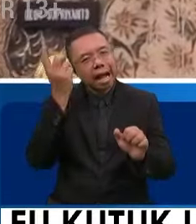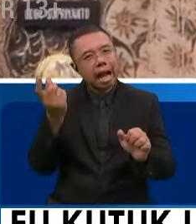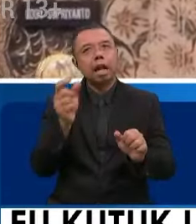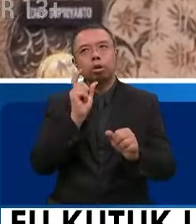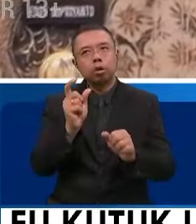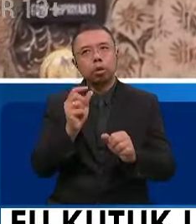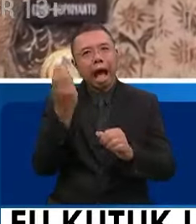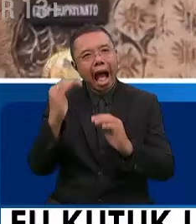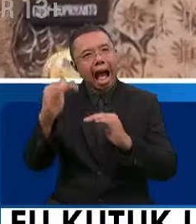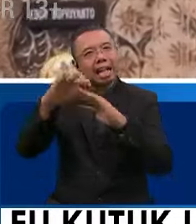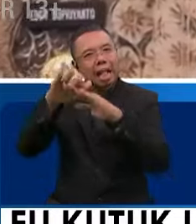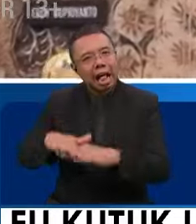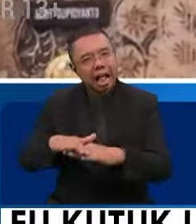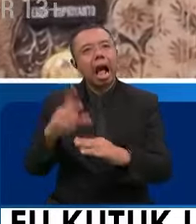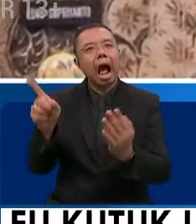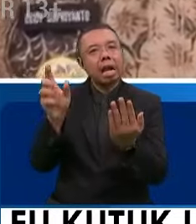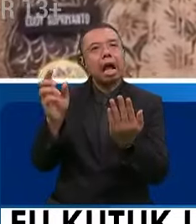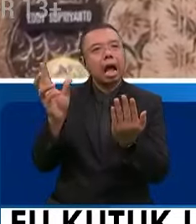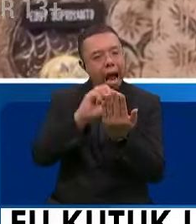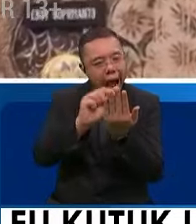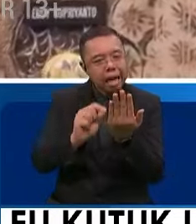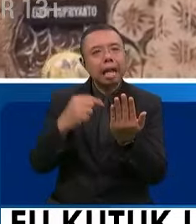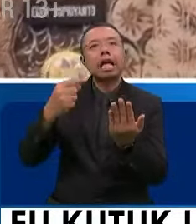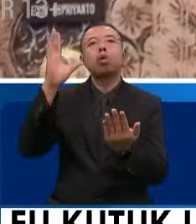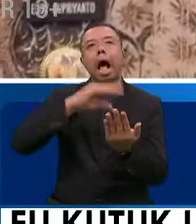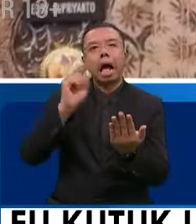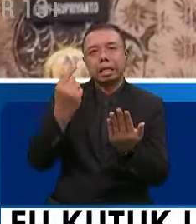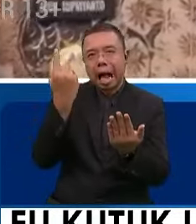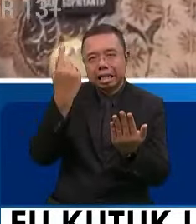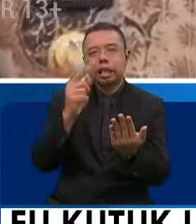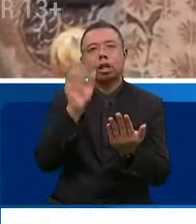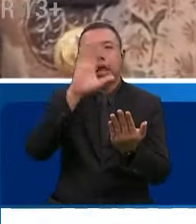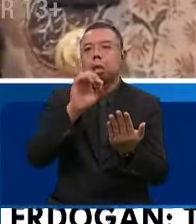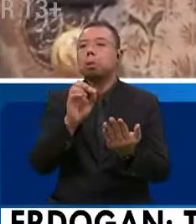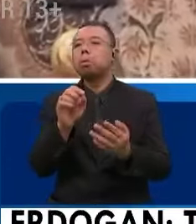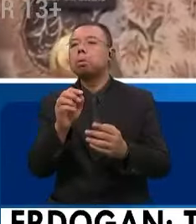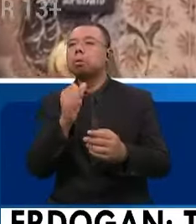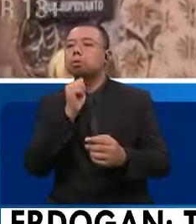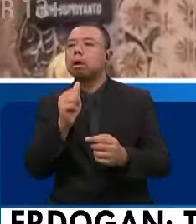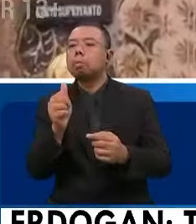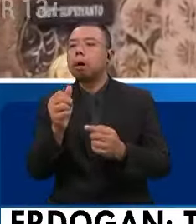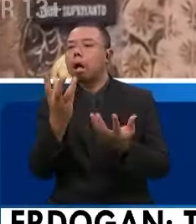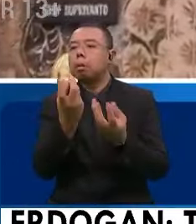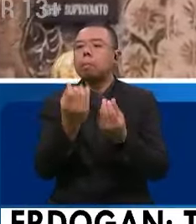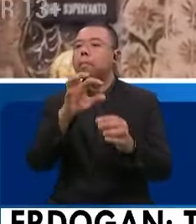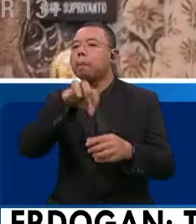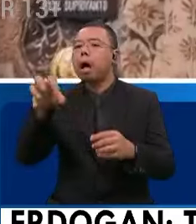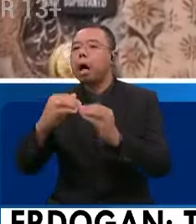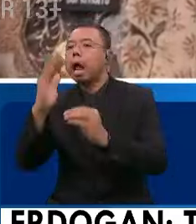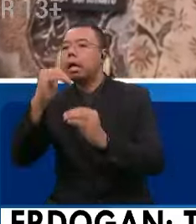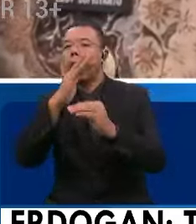inflasi yang di dalamnya terdapat pencatatan harga harian untuk mengetahui disparitas harga barang kebutuhan pokok, sehingga kita